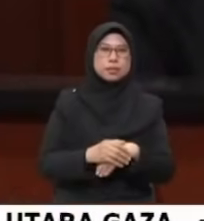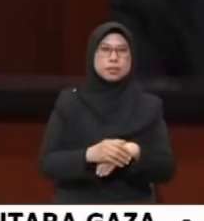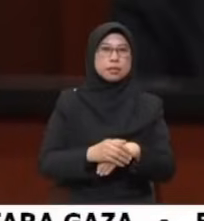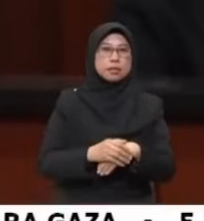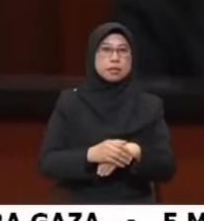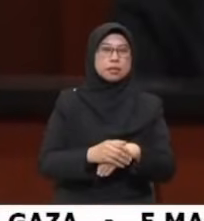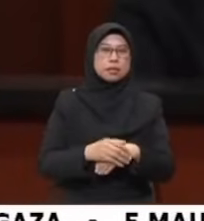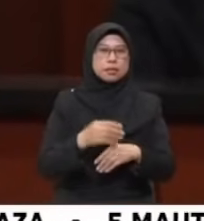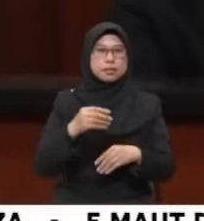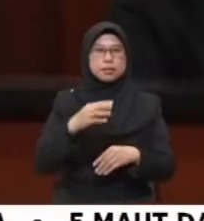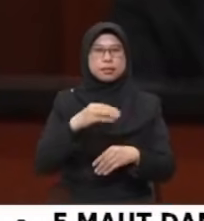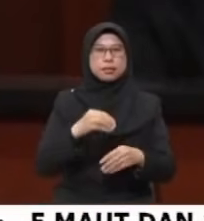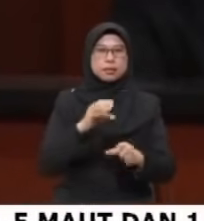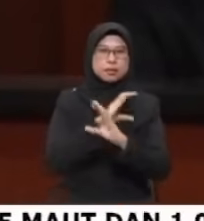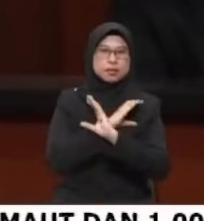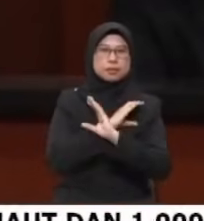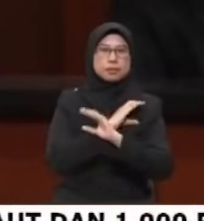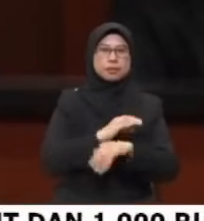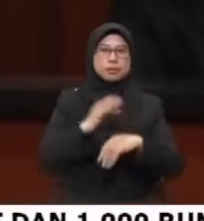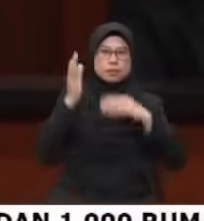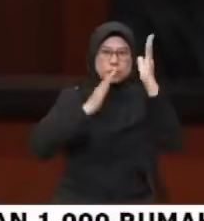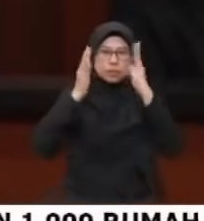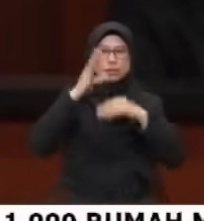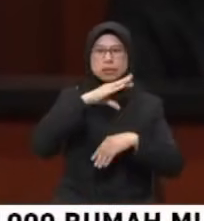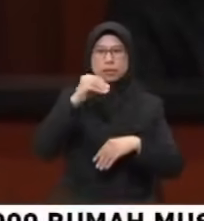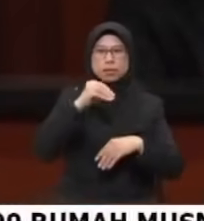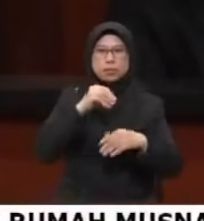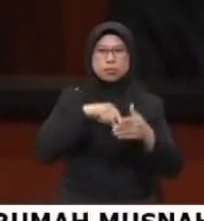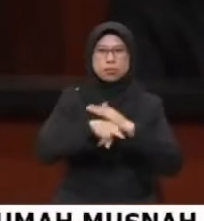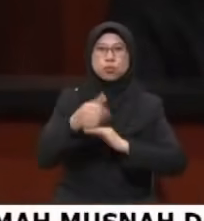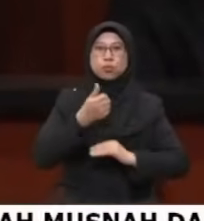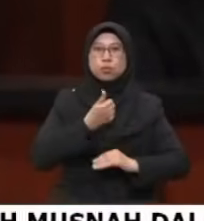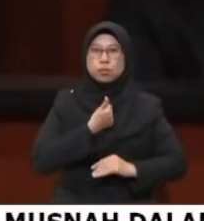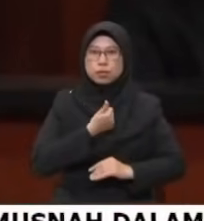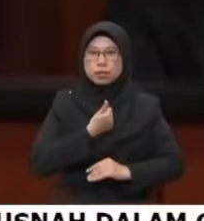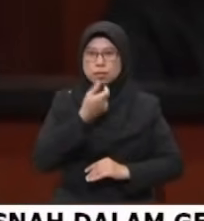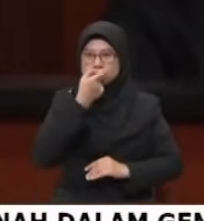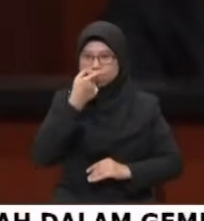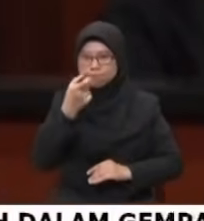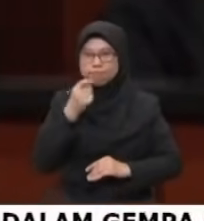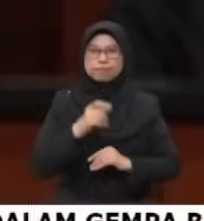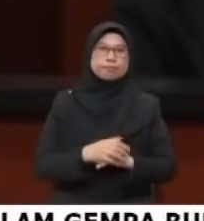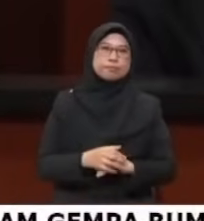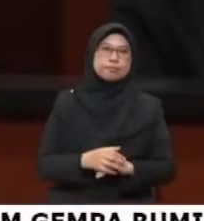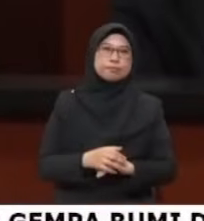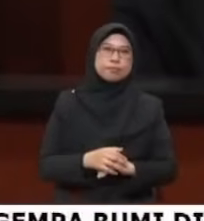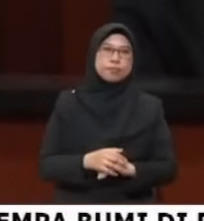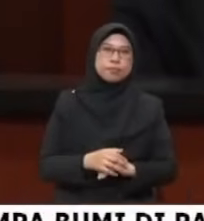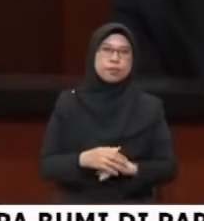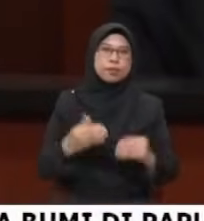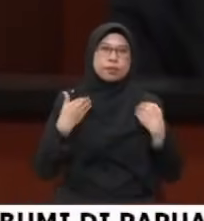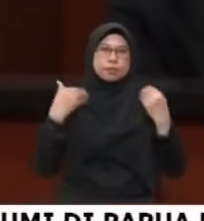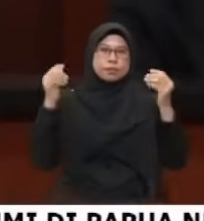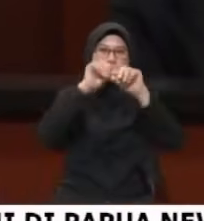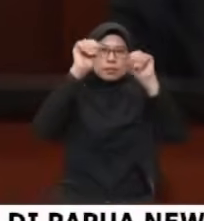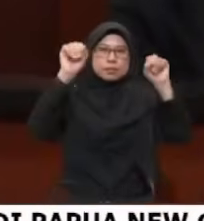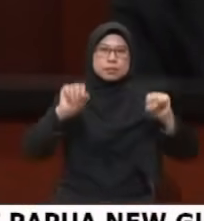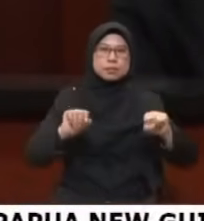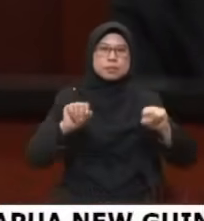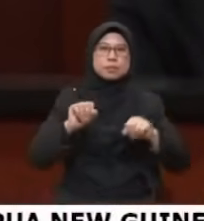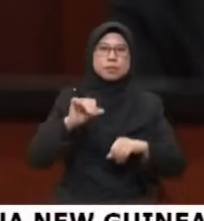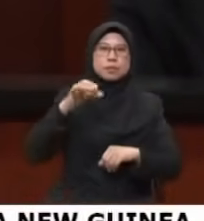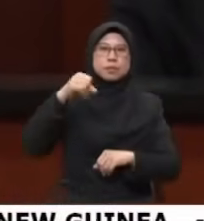kompetensi kecenderungan er bunuh diri untuk makluman yang berhormat selain daripada itu sistem spear